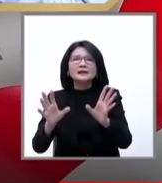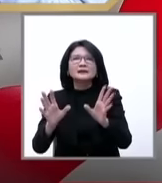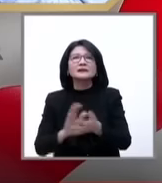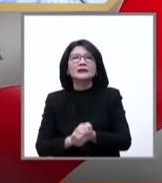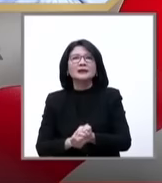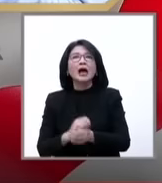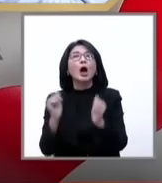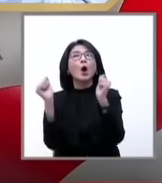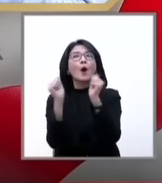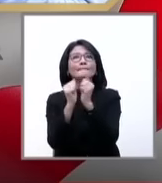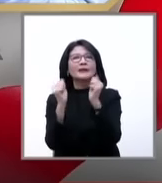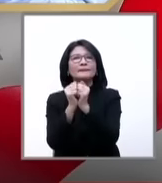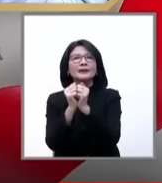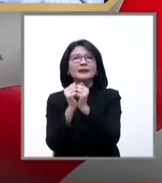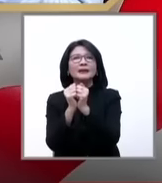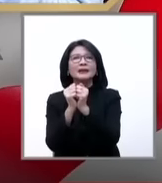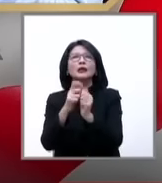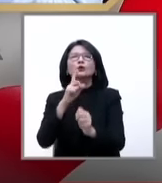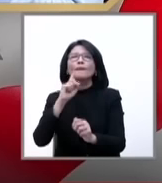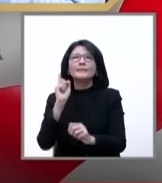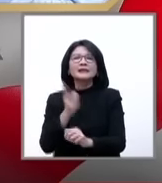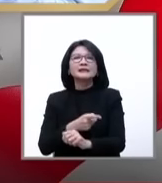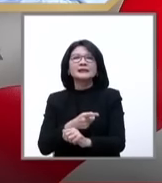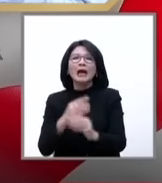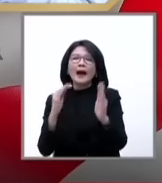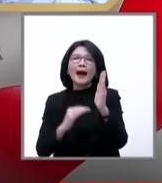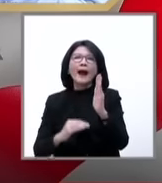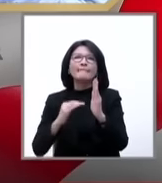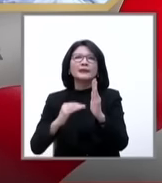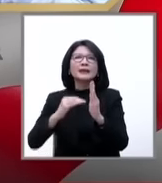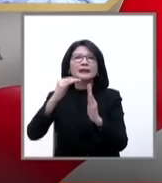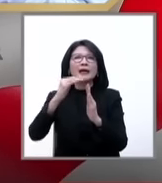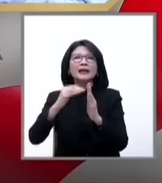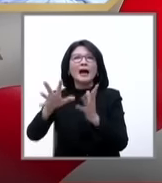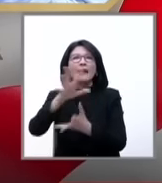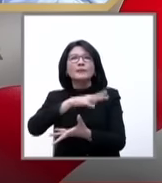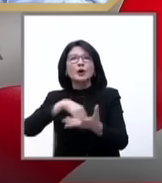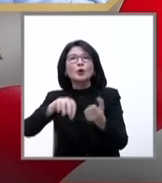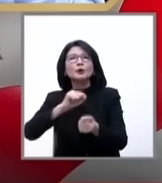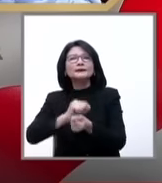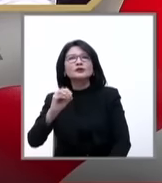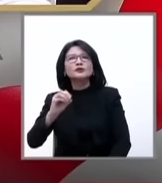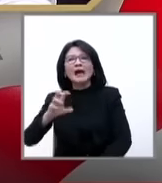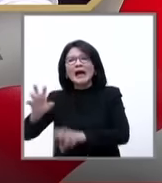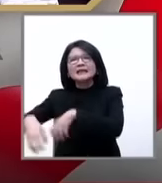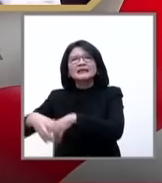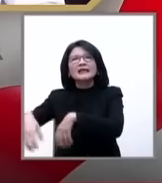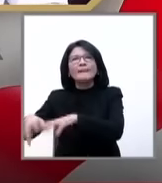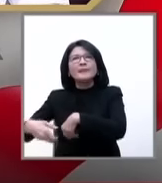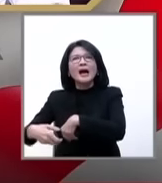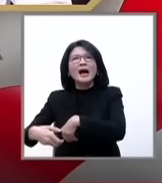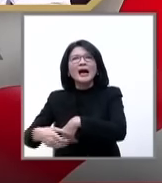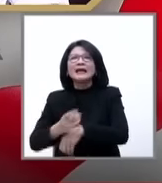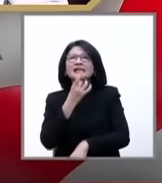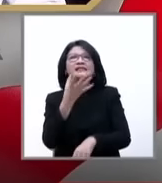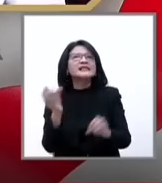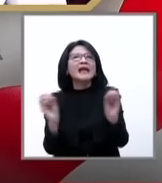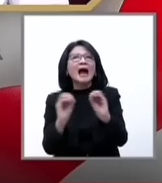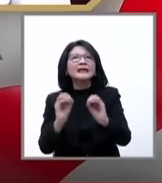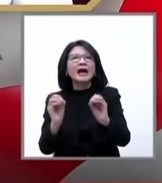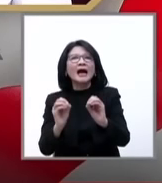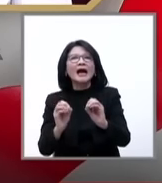perdebatan presiden, ketika paslon 101 dan 02 tidak bersalaman, komentarnya akan beda. Ketika ditanyakan